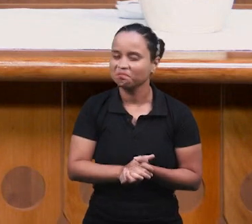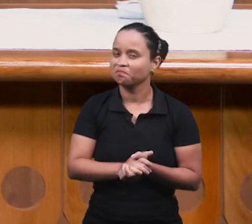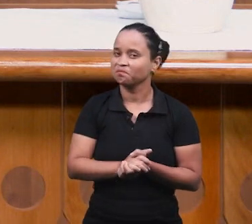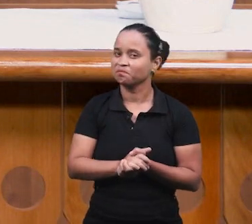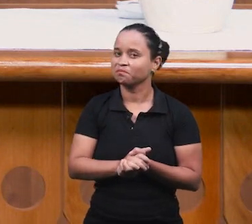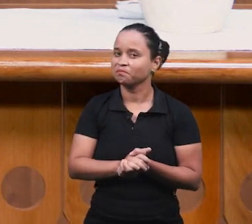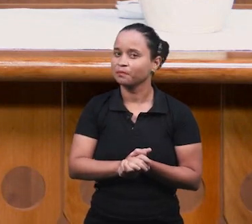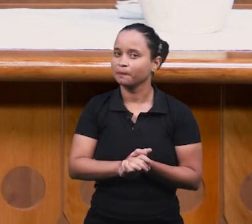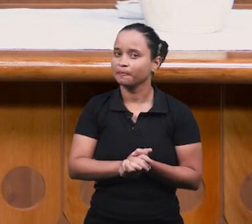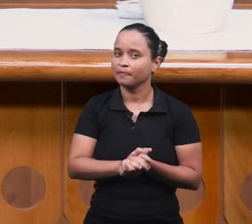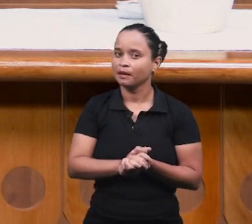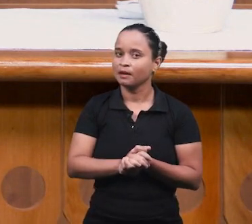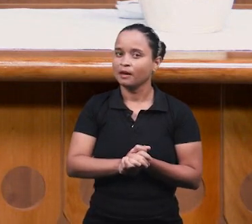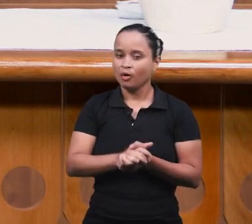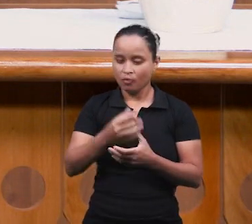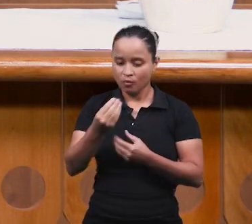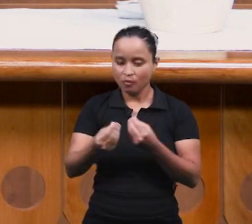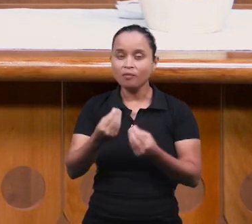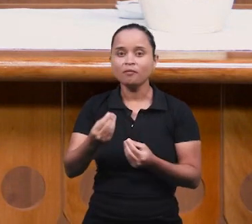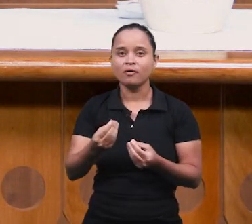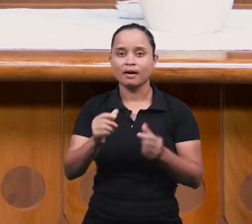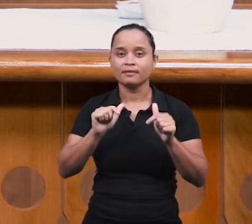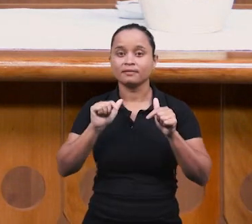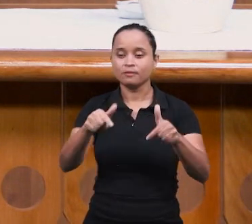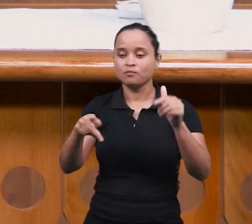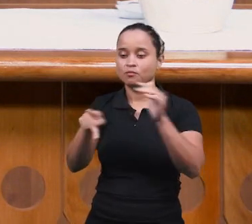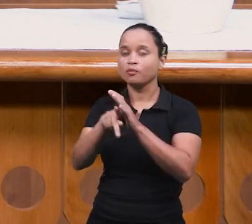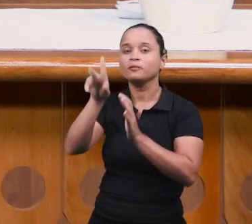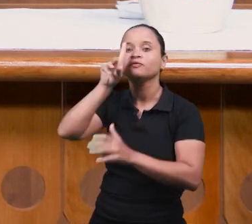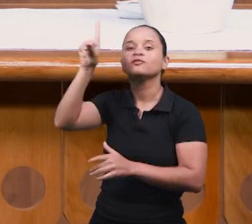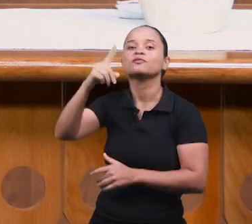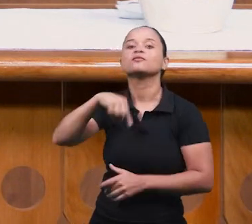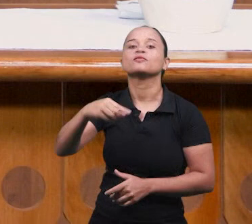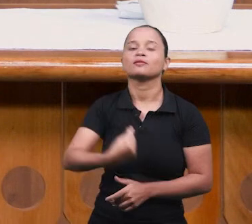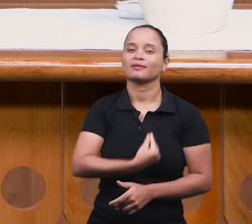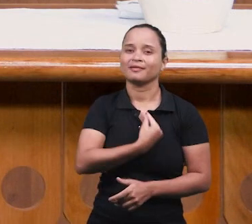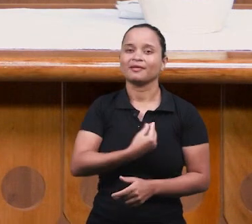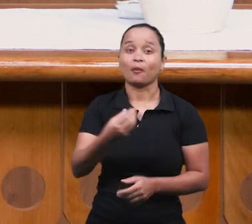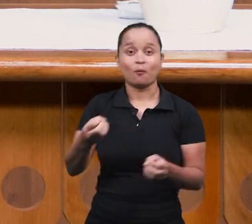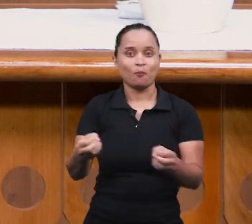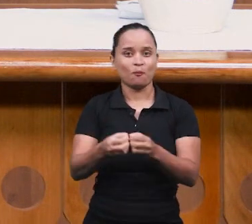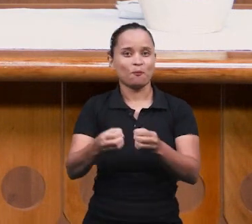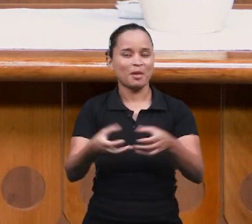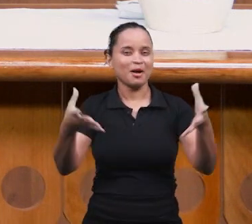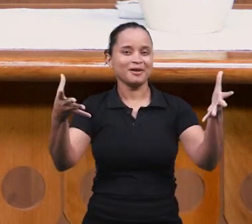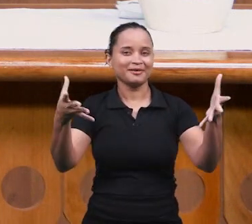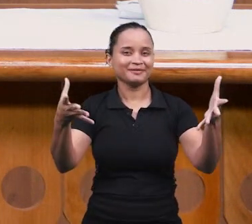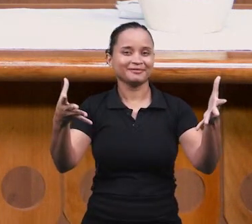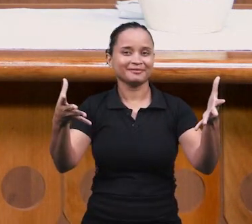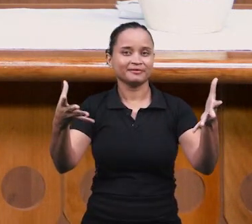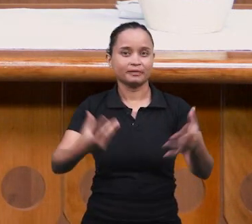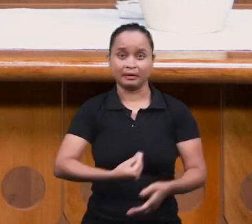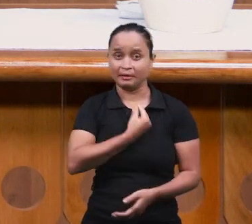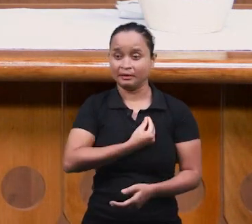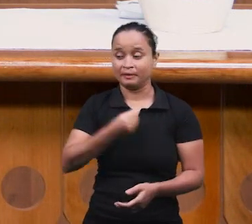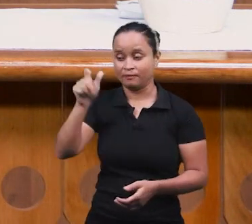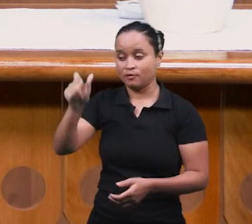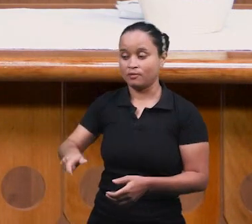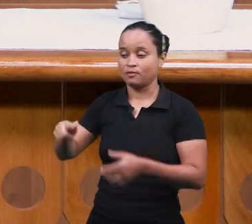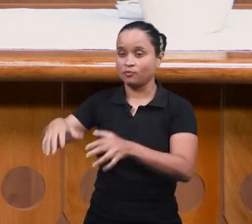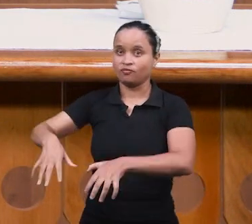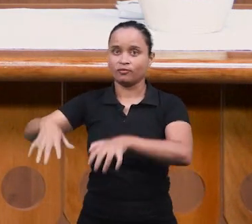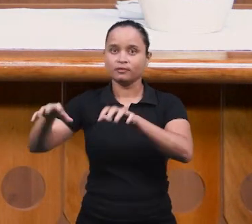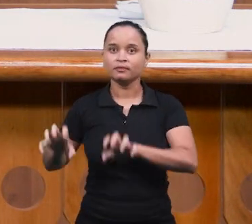de nouveau. Le Seigneur nous a fait de nouvelles créatures en Christ Jésus. Nous a enlevés du temps de l'homme et nous a mis dans le temps de